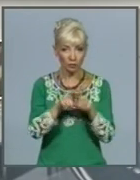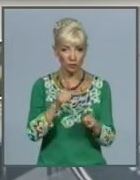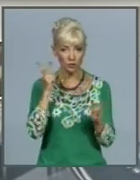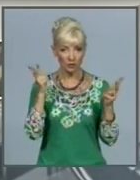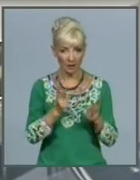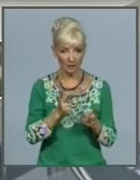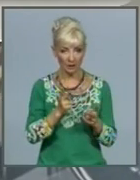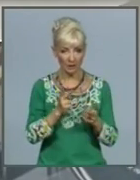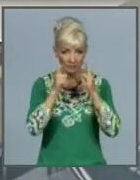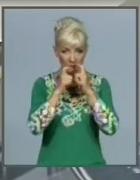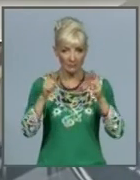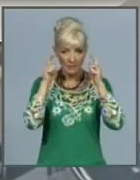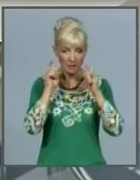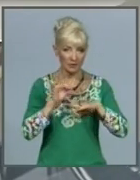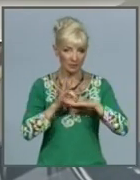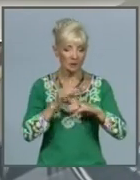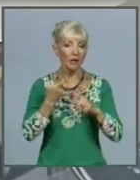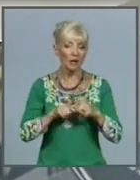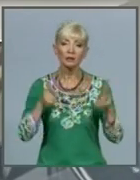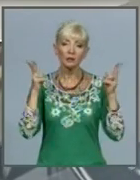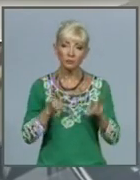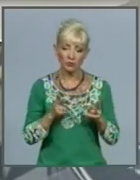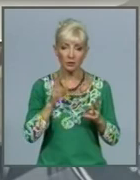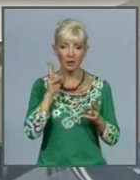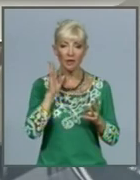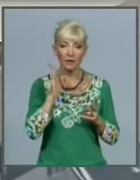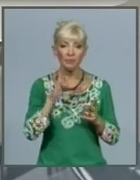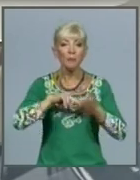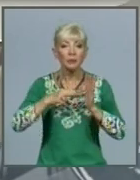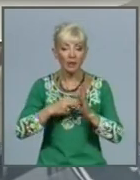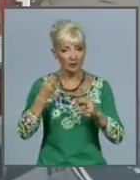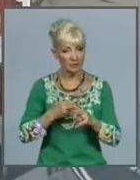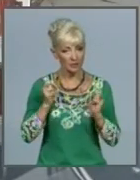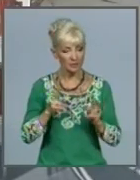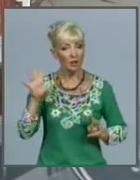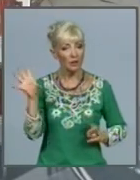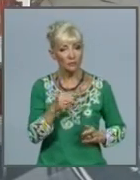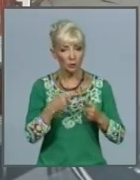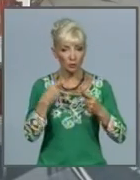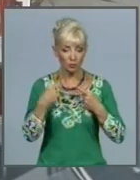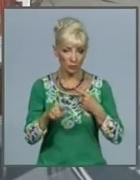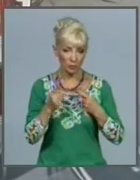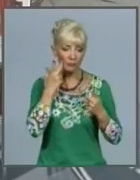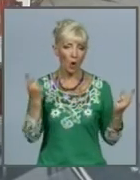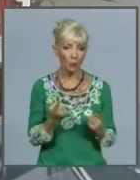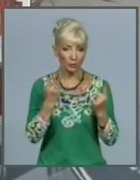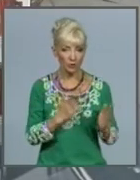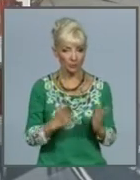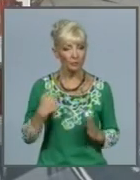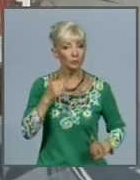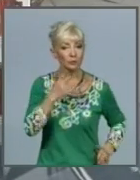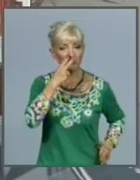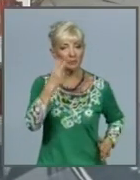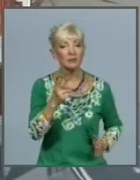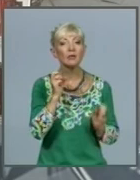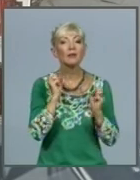маски. Это необходимо в целях безопасности. Все остальное в обычном режиме. Мы будем смотреть на динамику